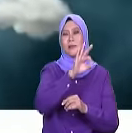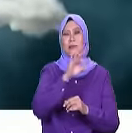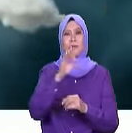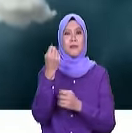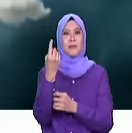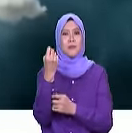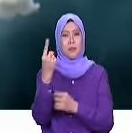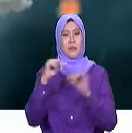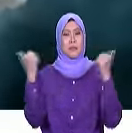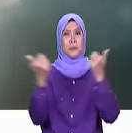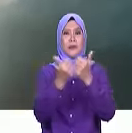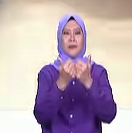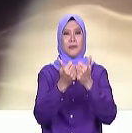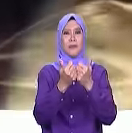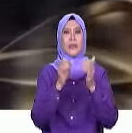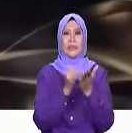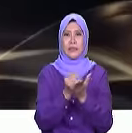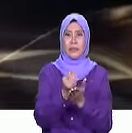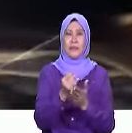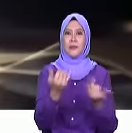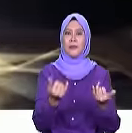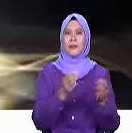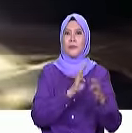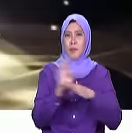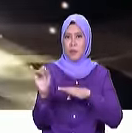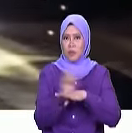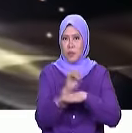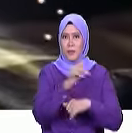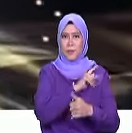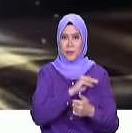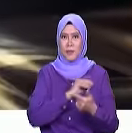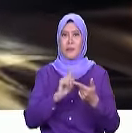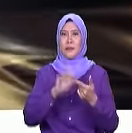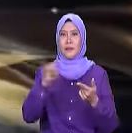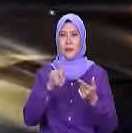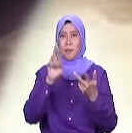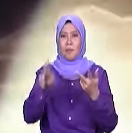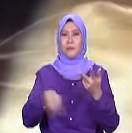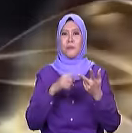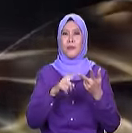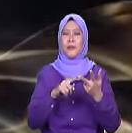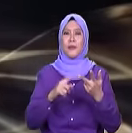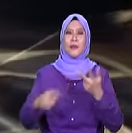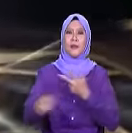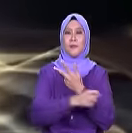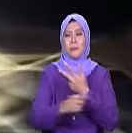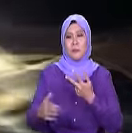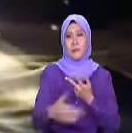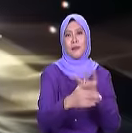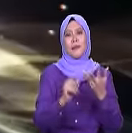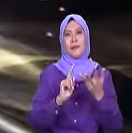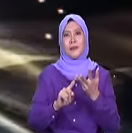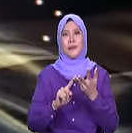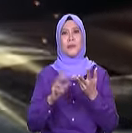11 kementerian. Antaranya Kementerian Pembangunan Perindustrian, Kementerian Kerja Raya, Kementerian Pertanian dan Perikanan